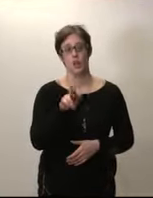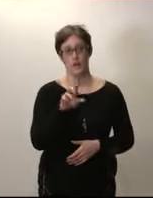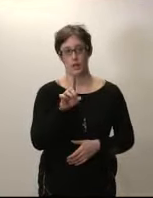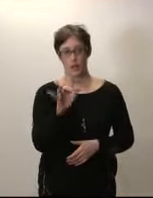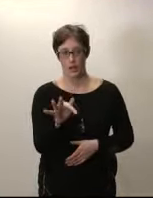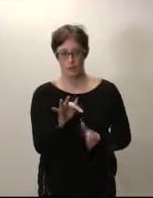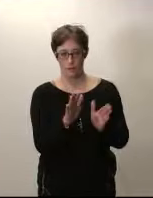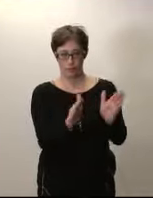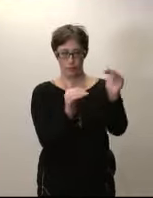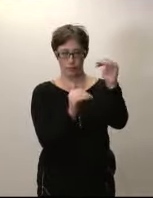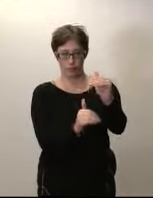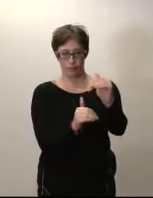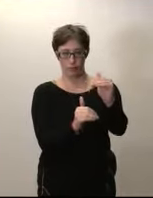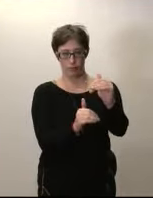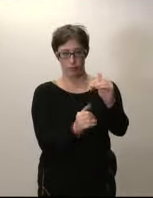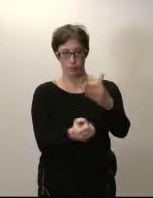GRDF. Non, je l'ai oublié. On va